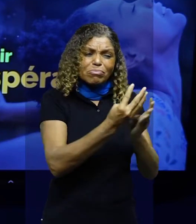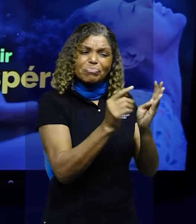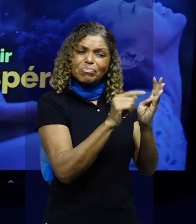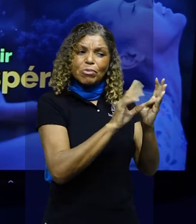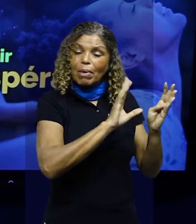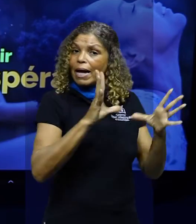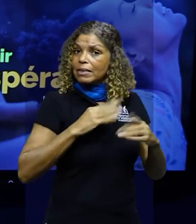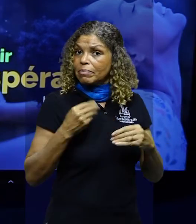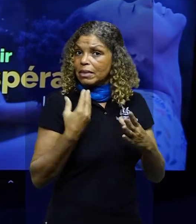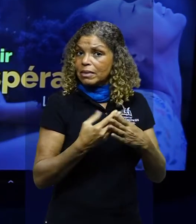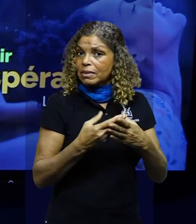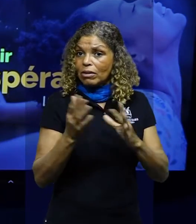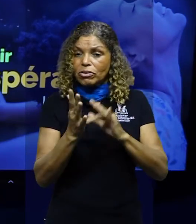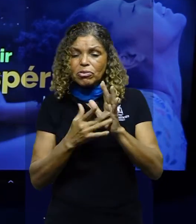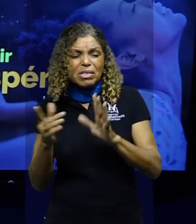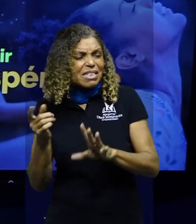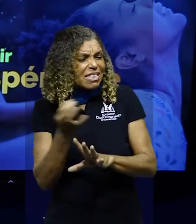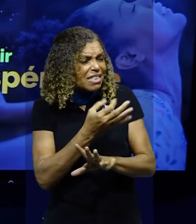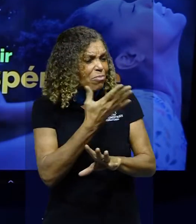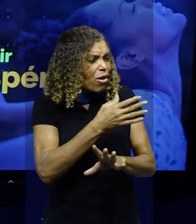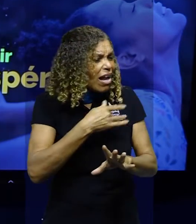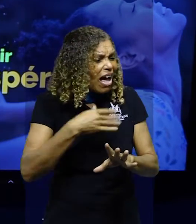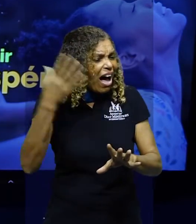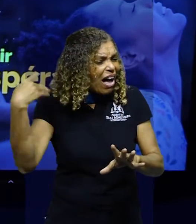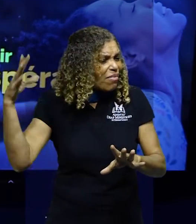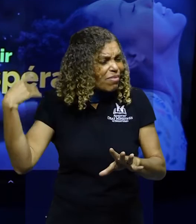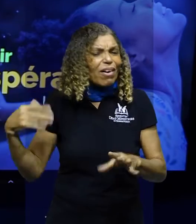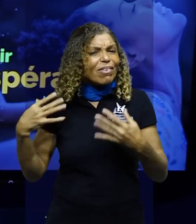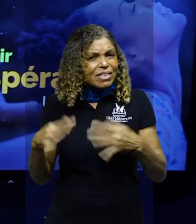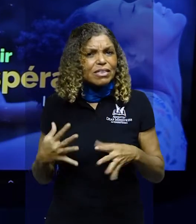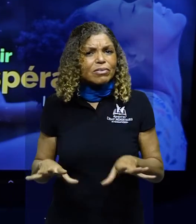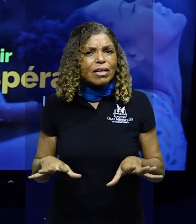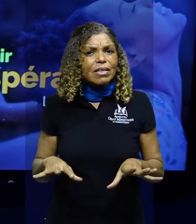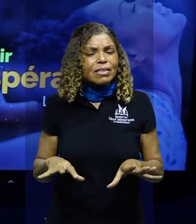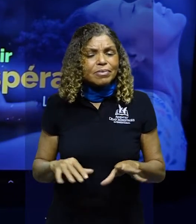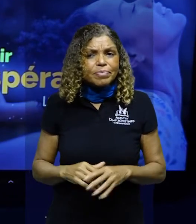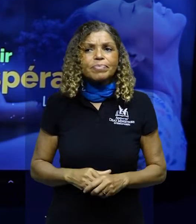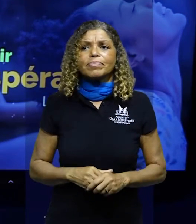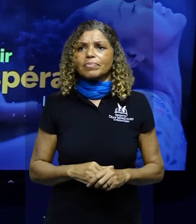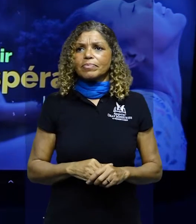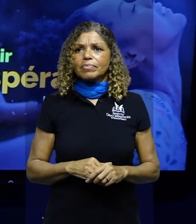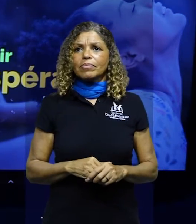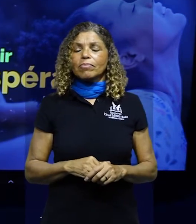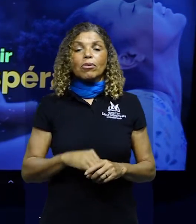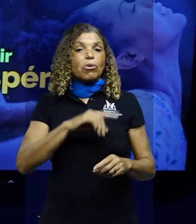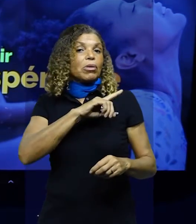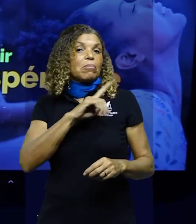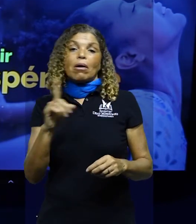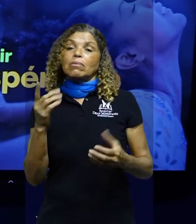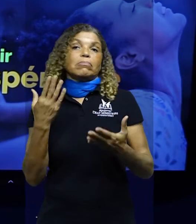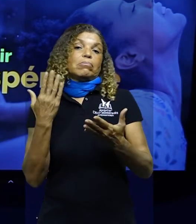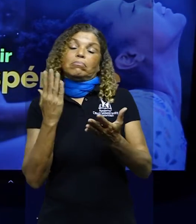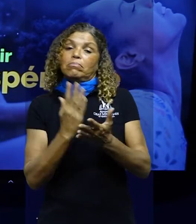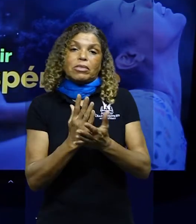dise qu'il était là bien longtemps avant même Abraham. Cependant, chers amis, ce n'est pas parce